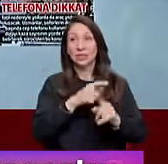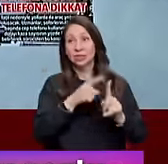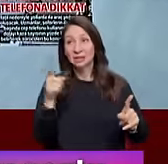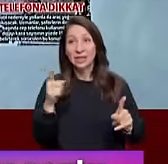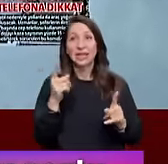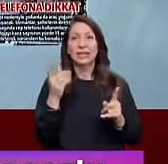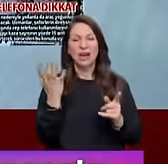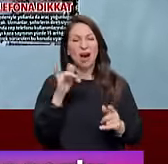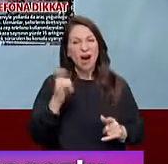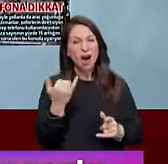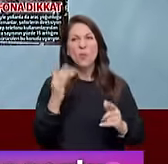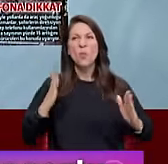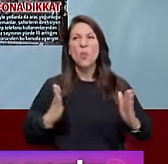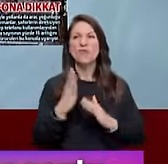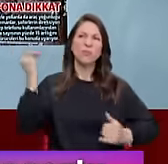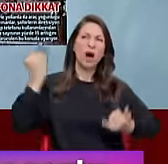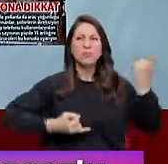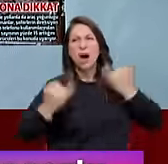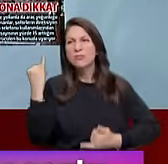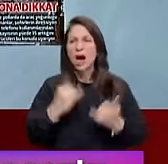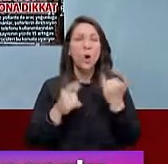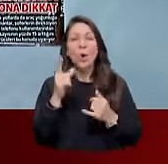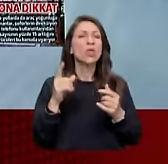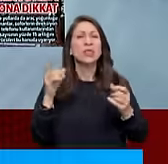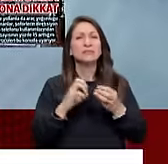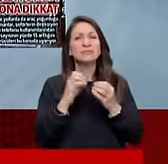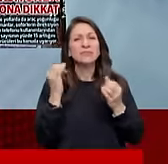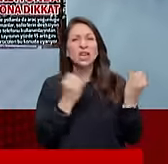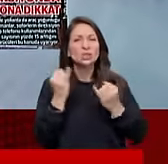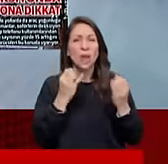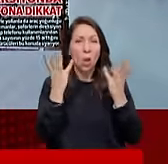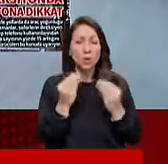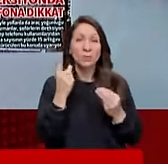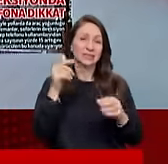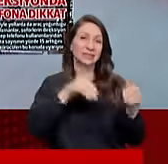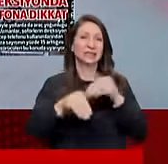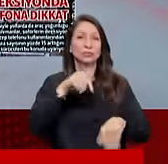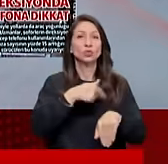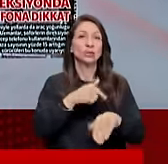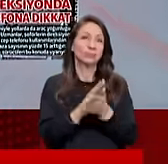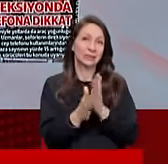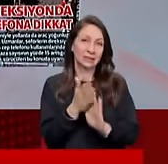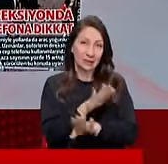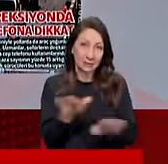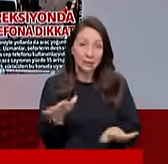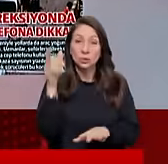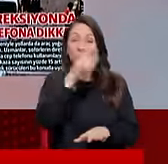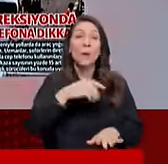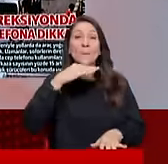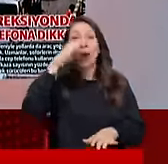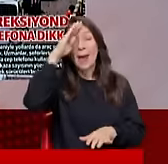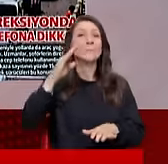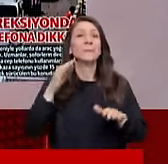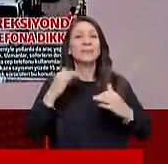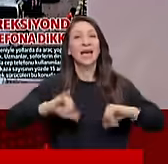yine sert muhalefetin de yapıldığı, o polemiklerin de gerçekleştiği bir seçim süreci geride kaldı. Türkiye bayram